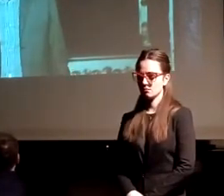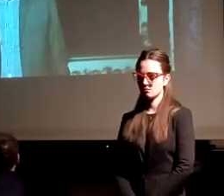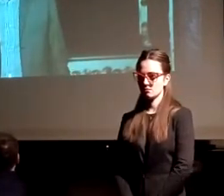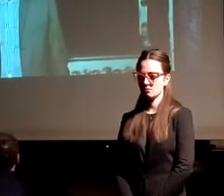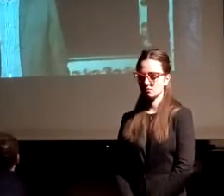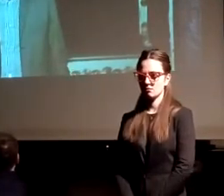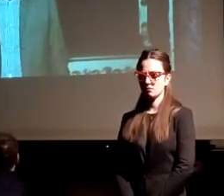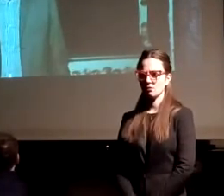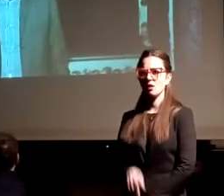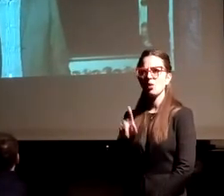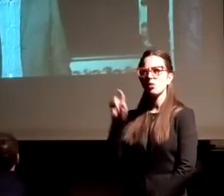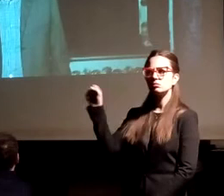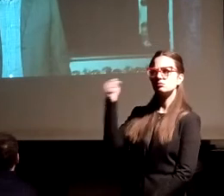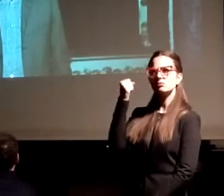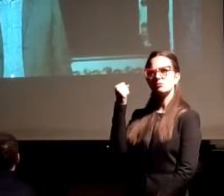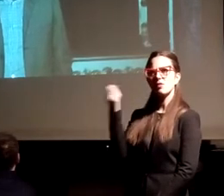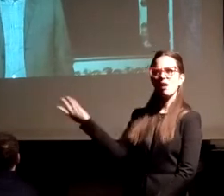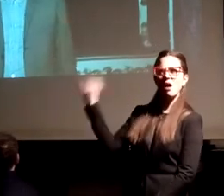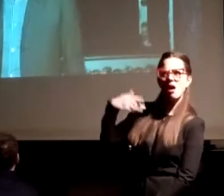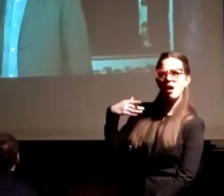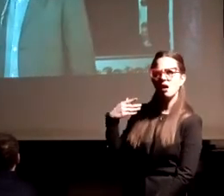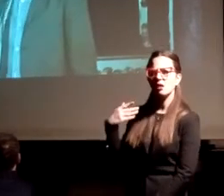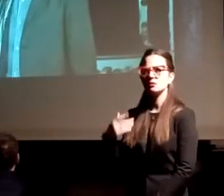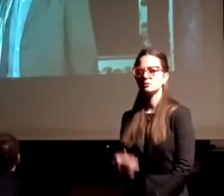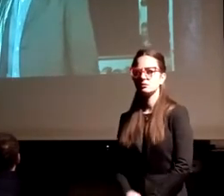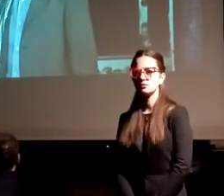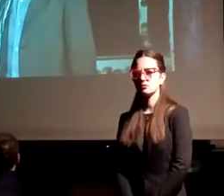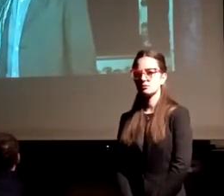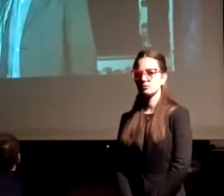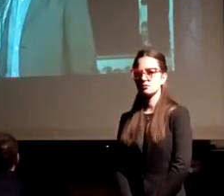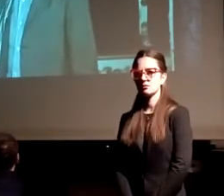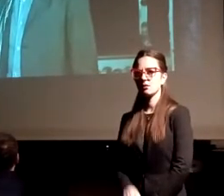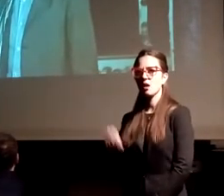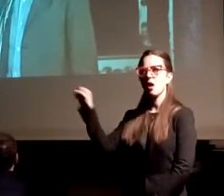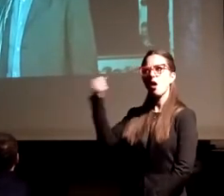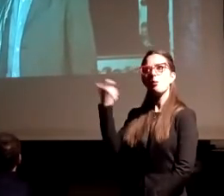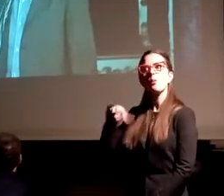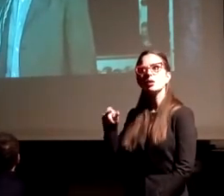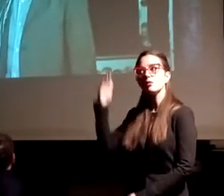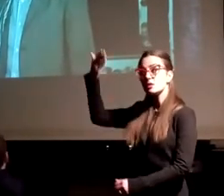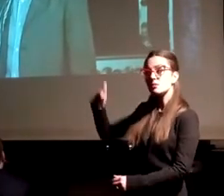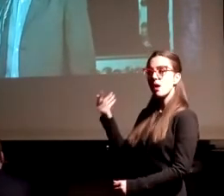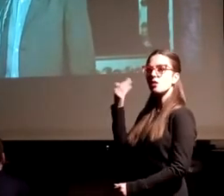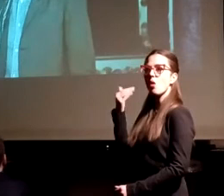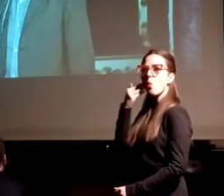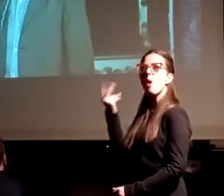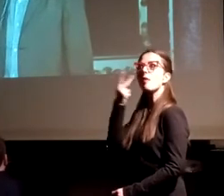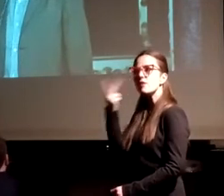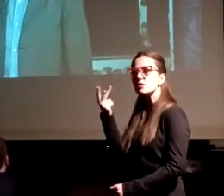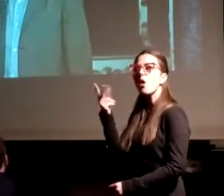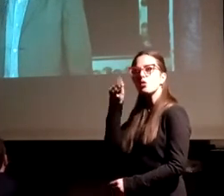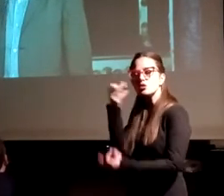non sa neanche voltato e s'è fatto colpire la scheda fosse votato perché l'uomo che ha visto nello specie era uno che conosceva